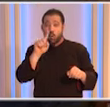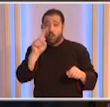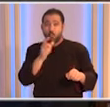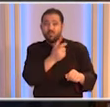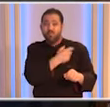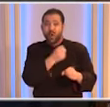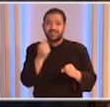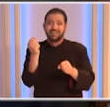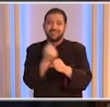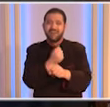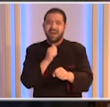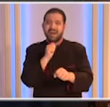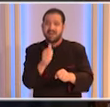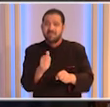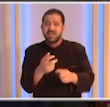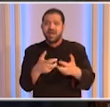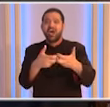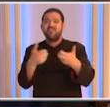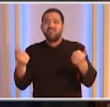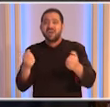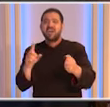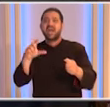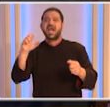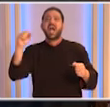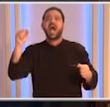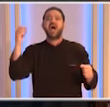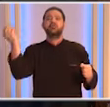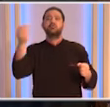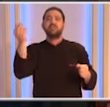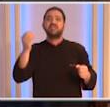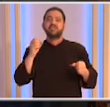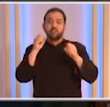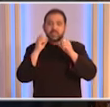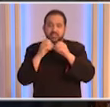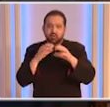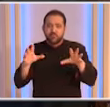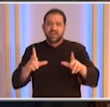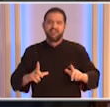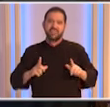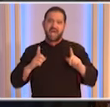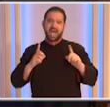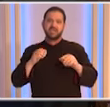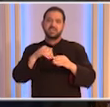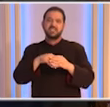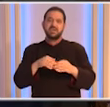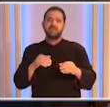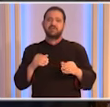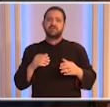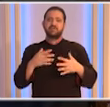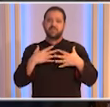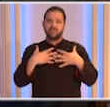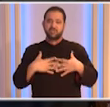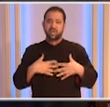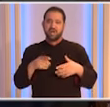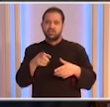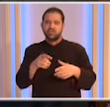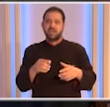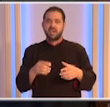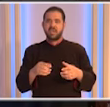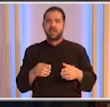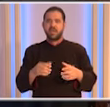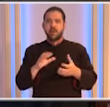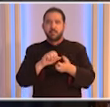Dar ei nu poate să facă nimic fără ca Dumnezeu să sufle viață în ceea